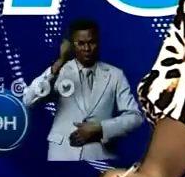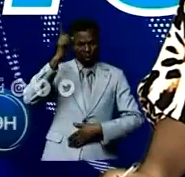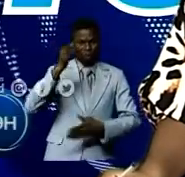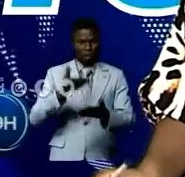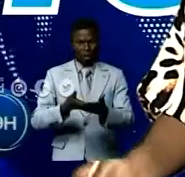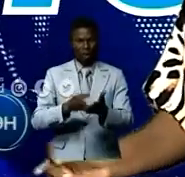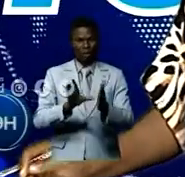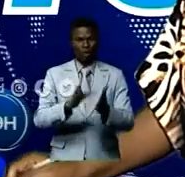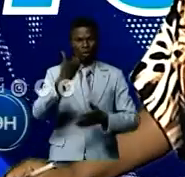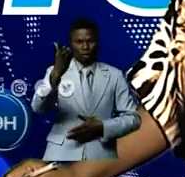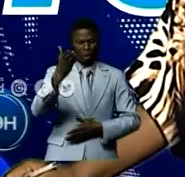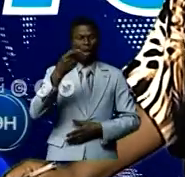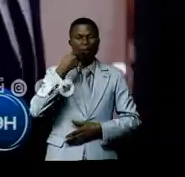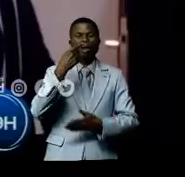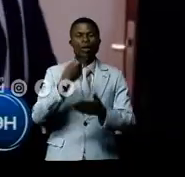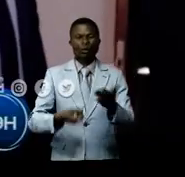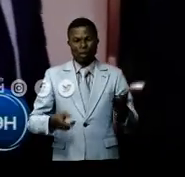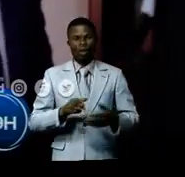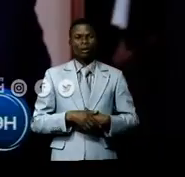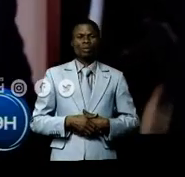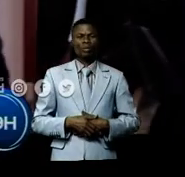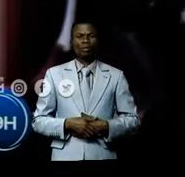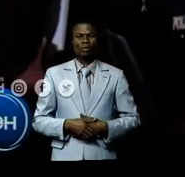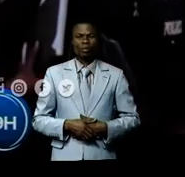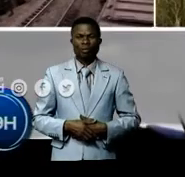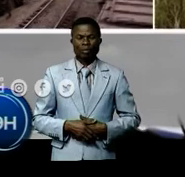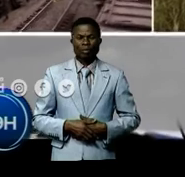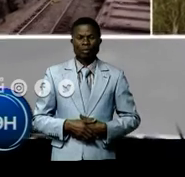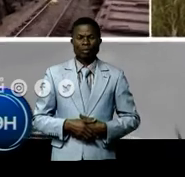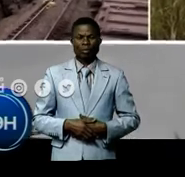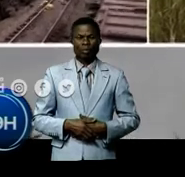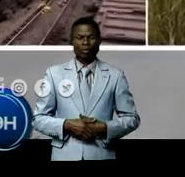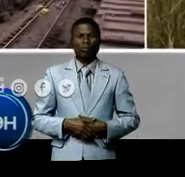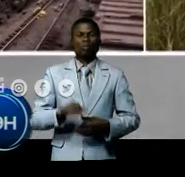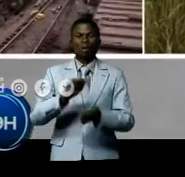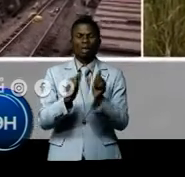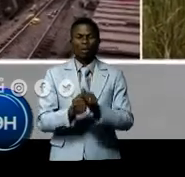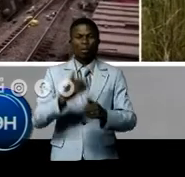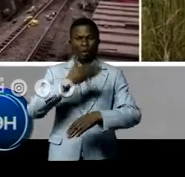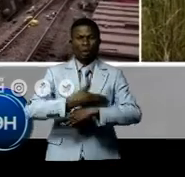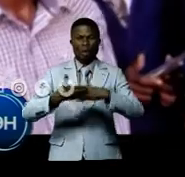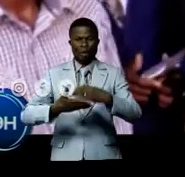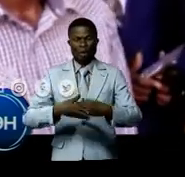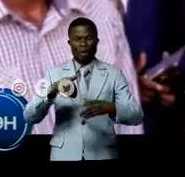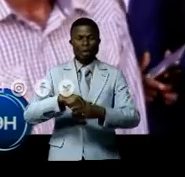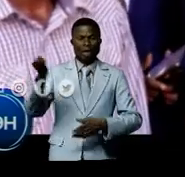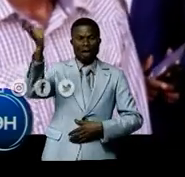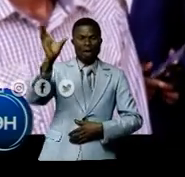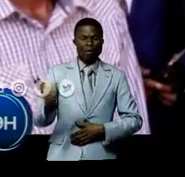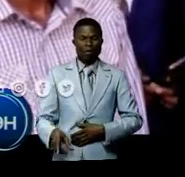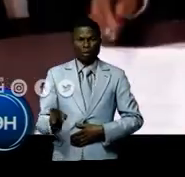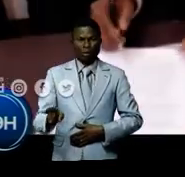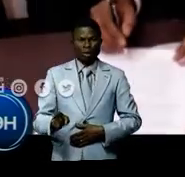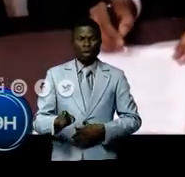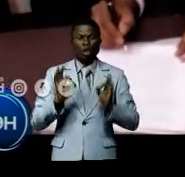position. Françoise Bouéla pour le reportage. Changement en commande pour piloter le secteur des infrastructures dans le Congo central. Le